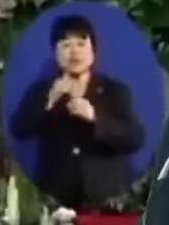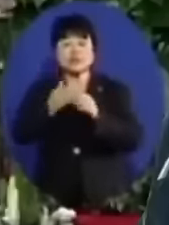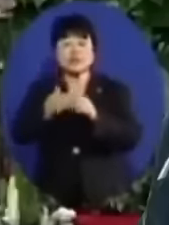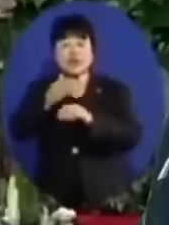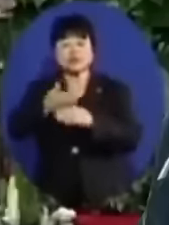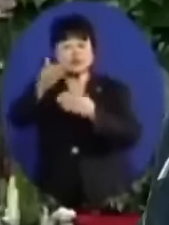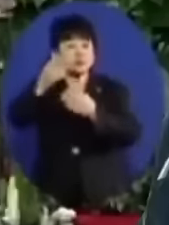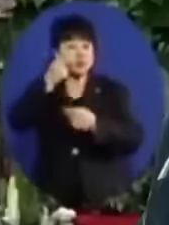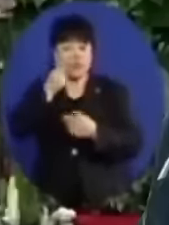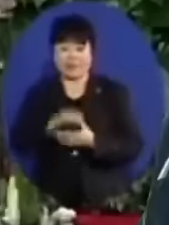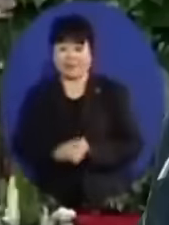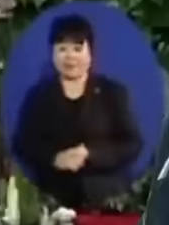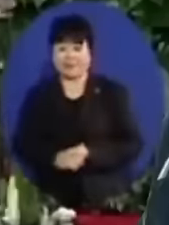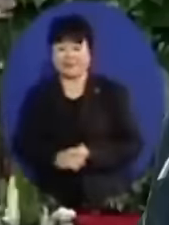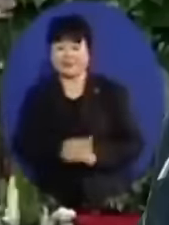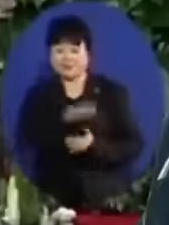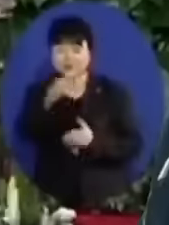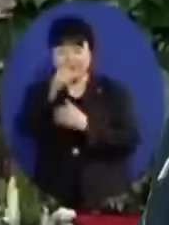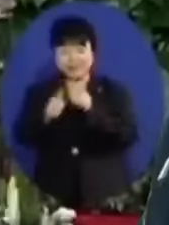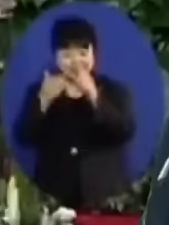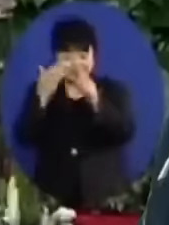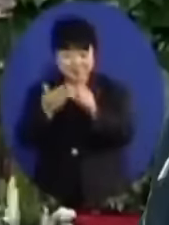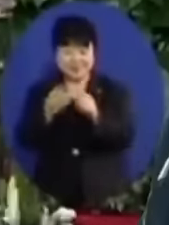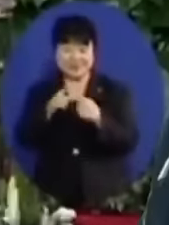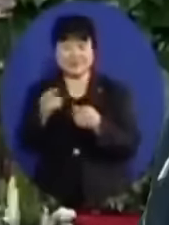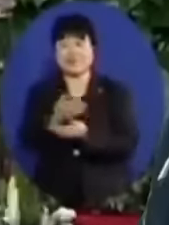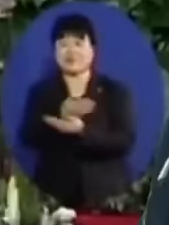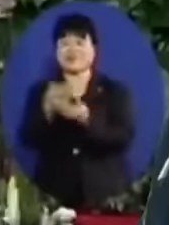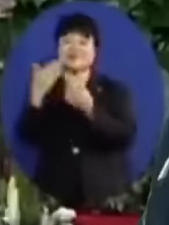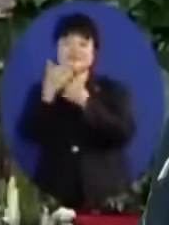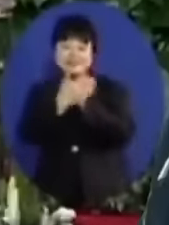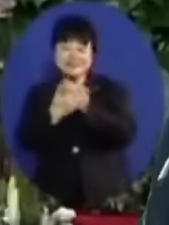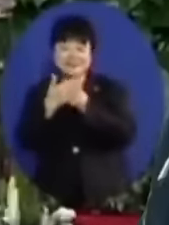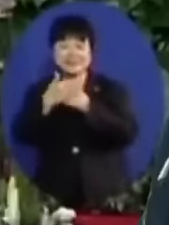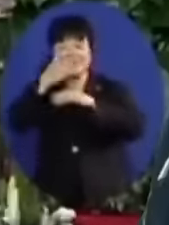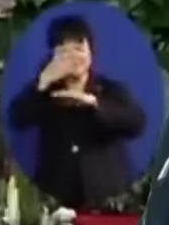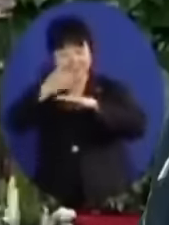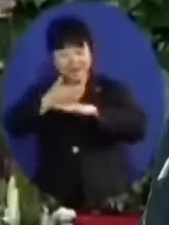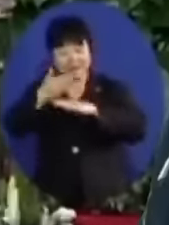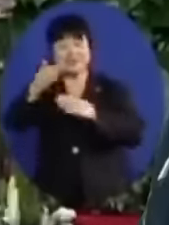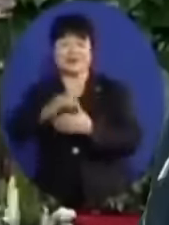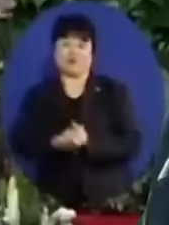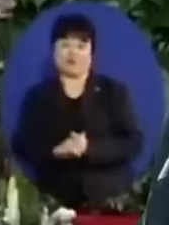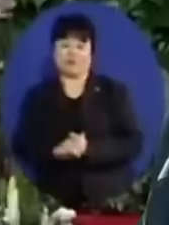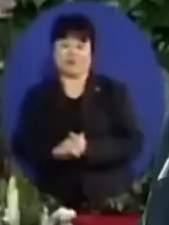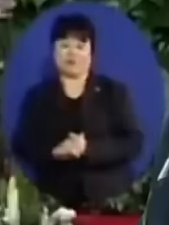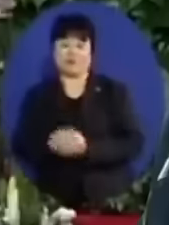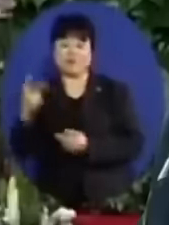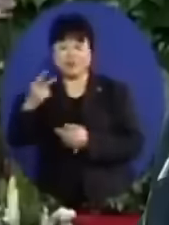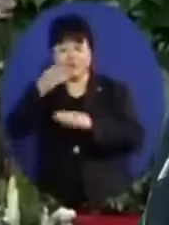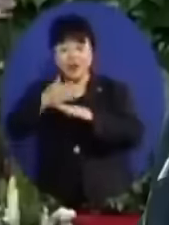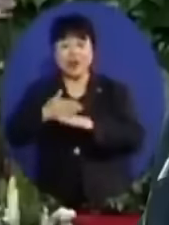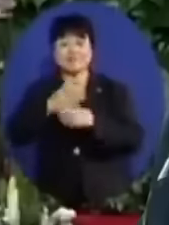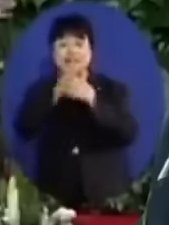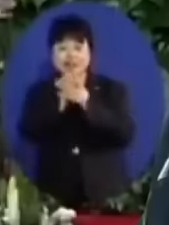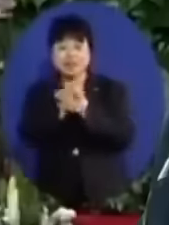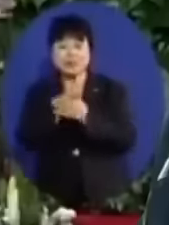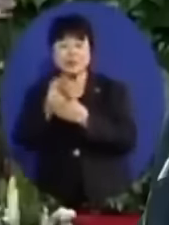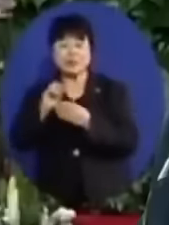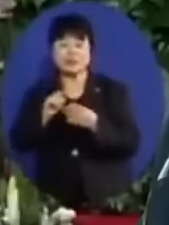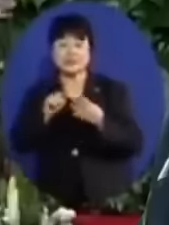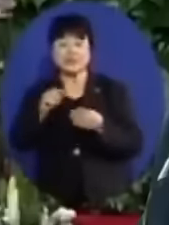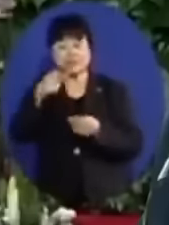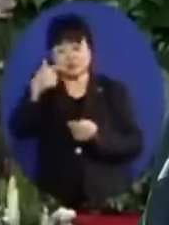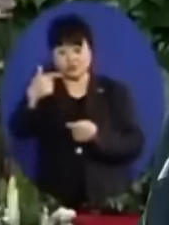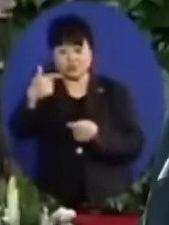있습니까? 우리는 늘 하나님께서 베풀어 주신 은혜에 감사해야 합니다. 그것이 감사기도인 것입니다. 빌립보 4장